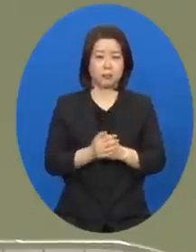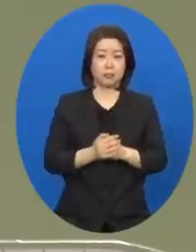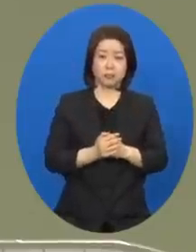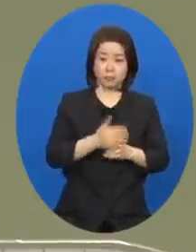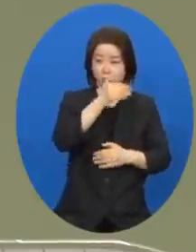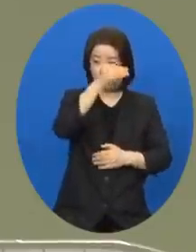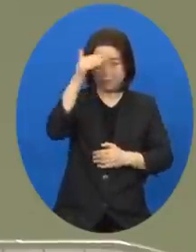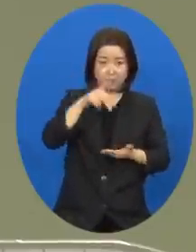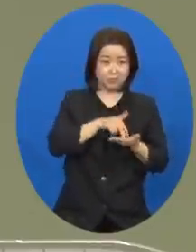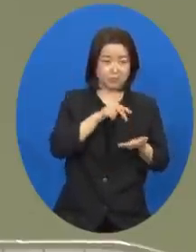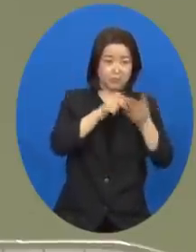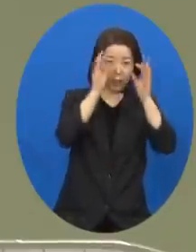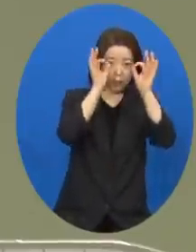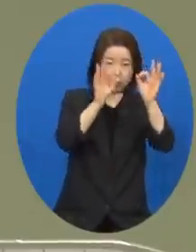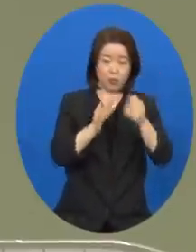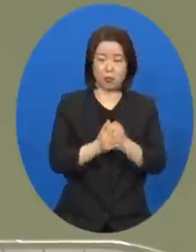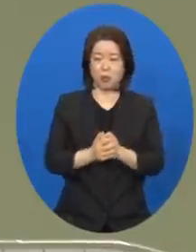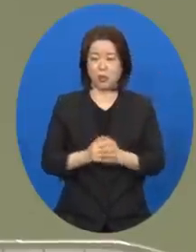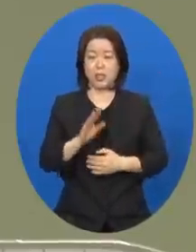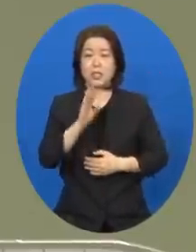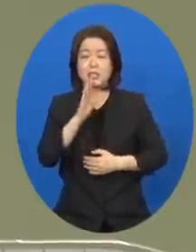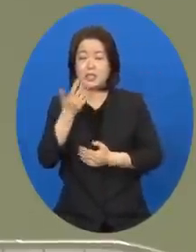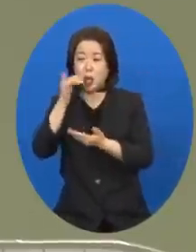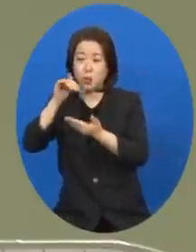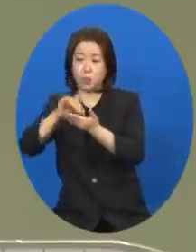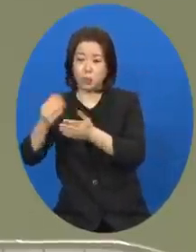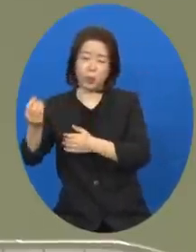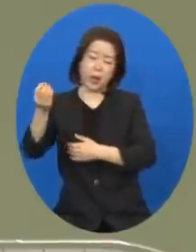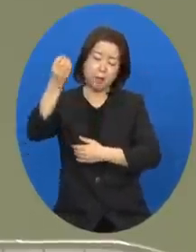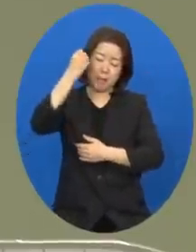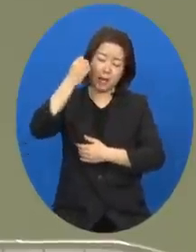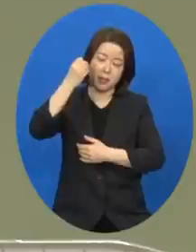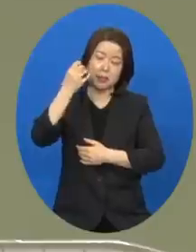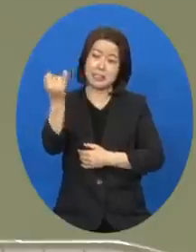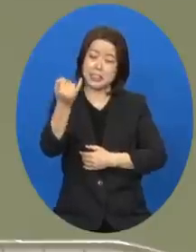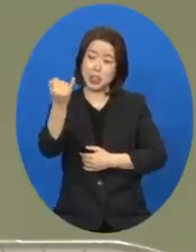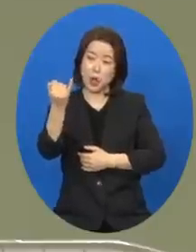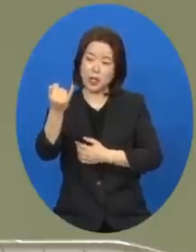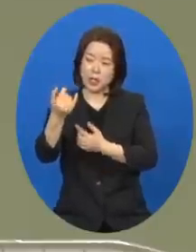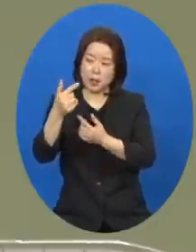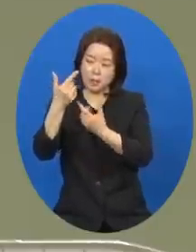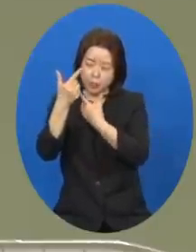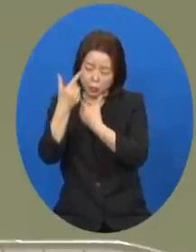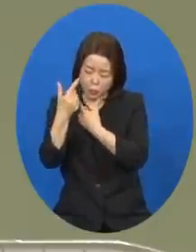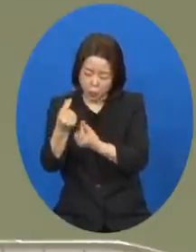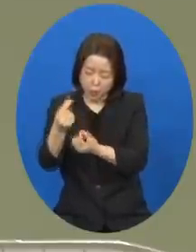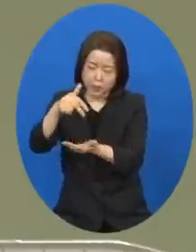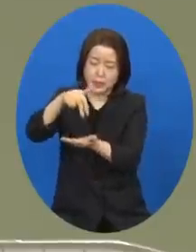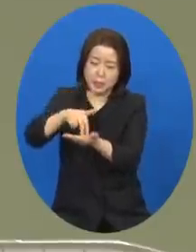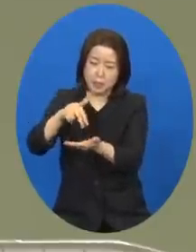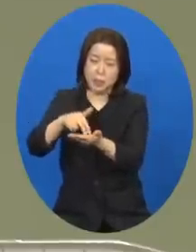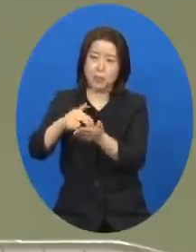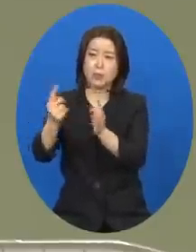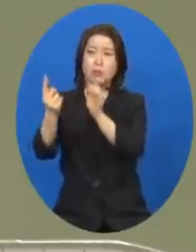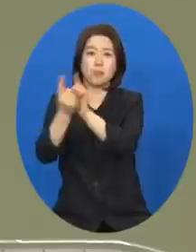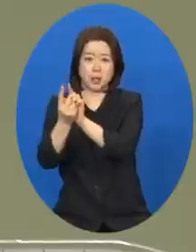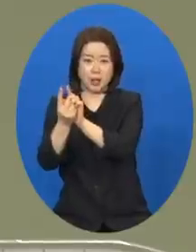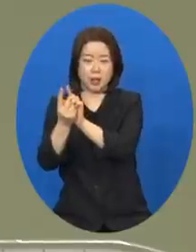진짜 돌에 맞는 그 가늠한 여인의 심정에서 주님을 만난 사람도 있고